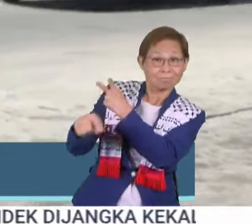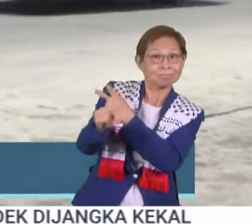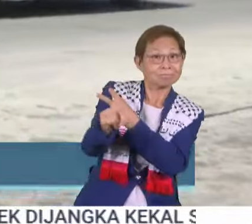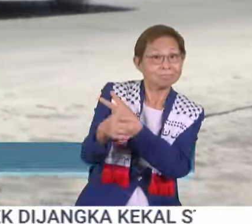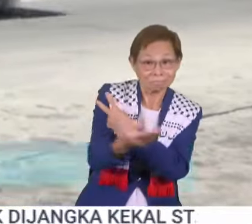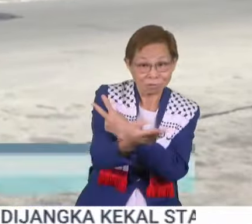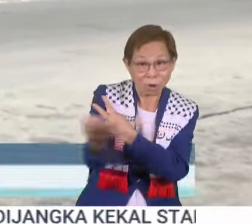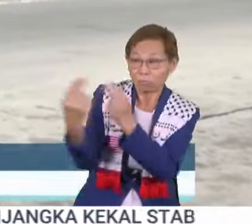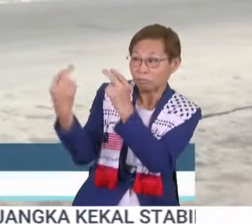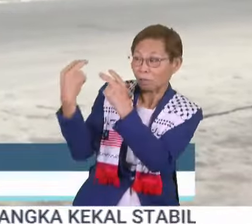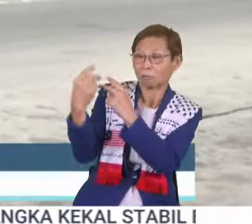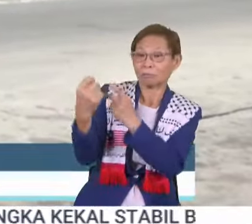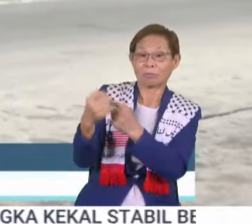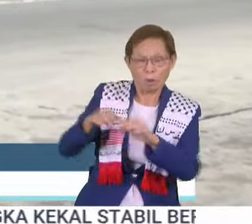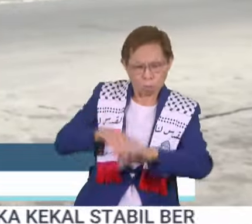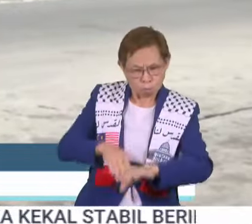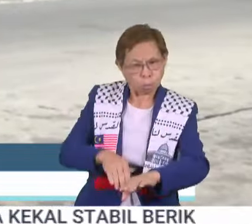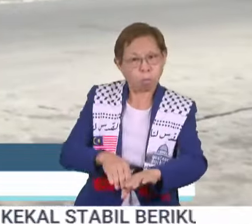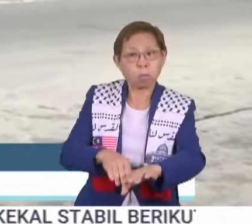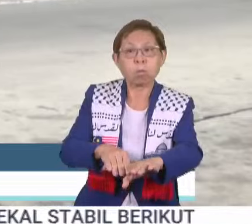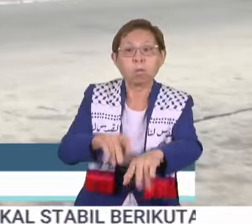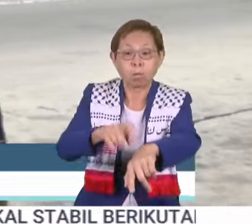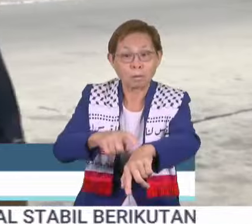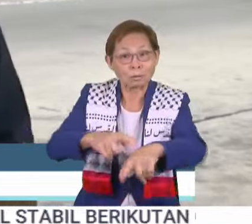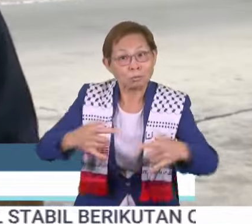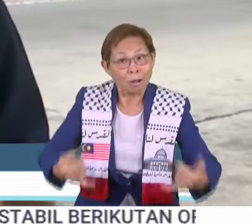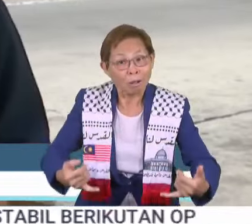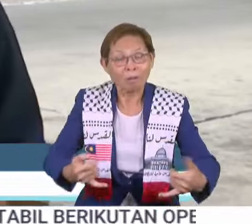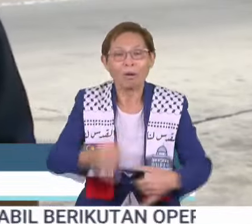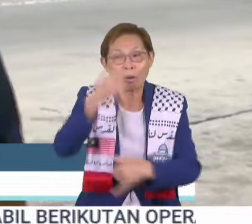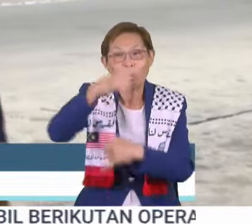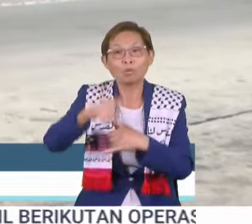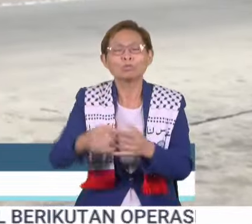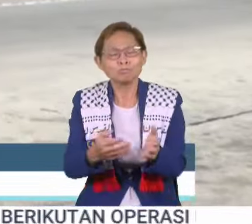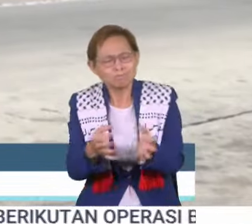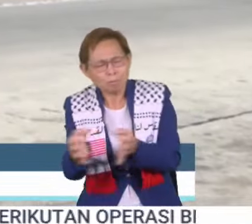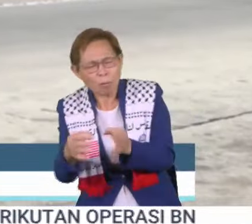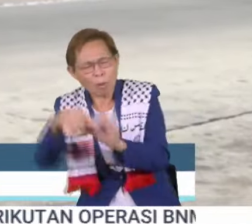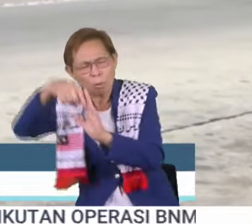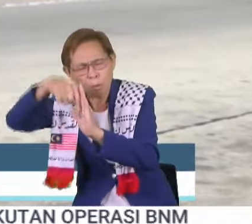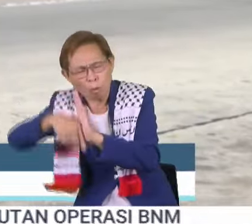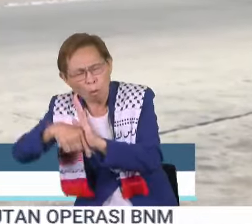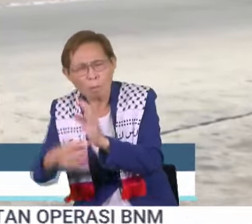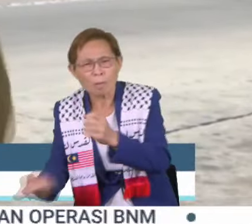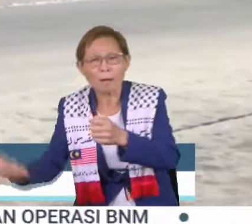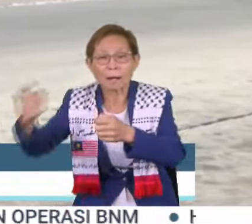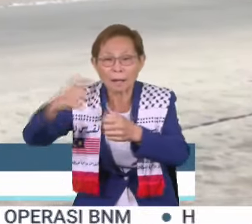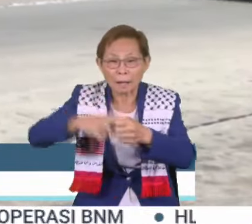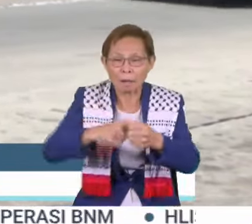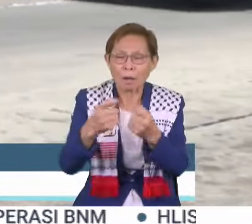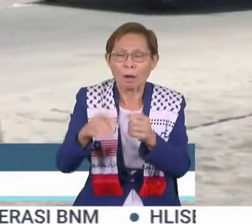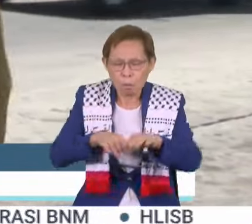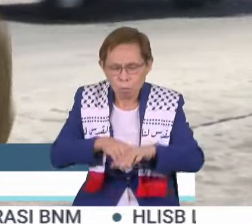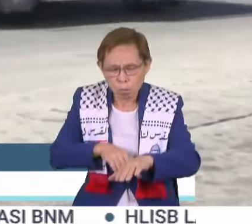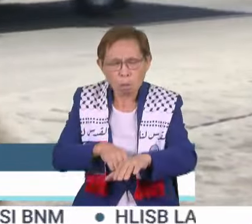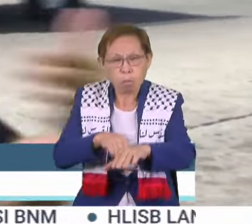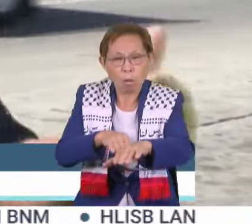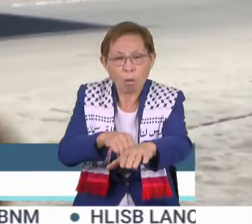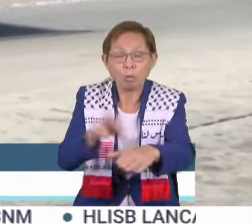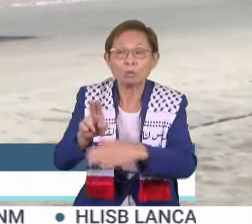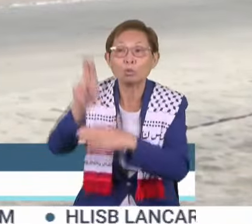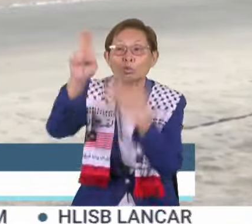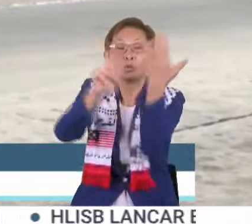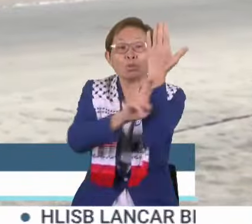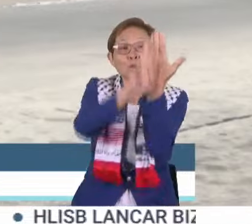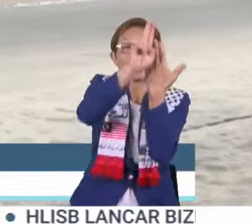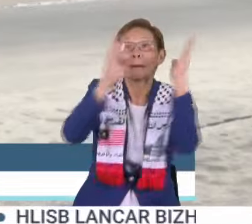keadaan trafik masih lagi lancar pada waktu ini. Dan untuk mengulas dengan lebih lanjut mengenai keadaan aliran trafik khususnya di kawasan utara